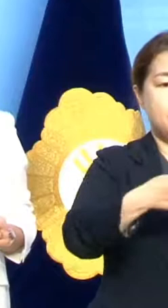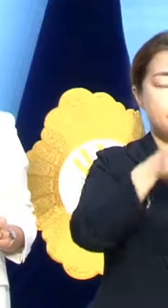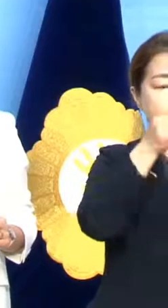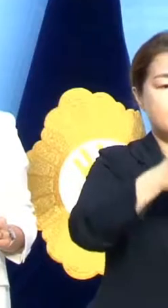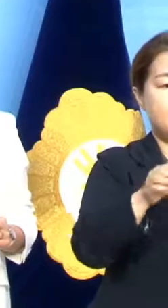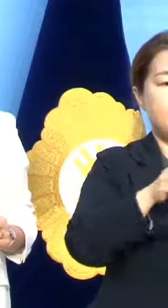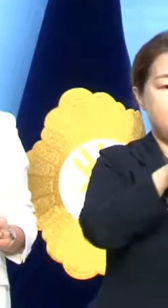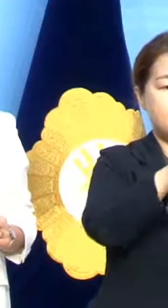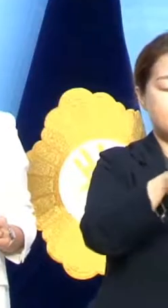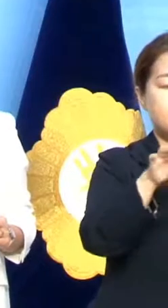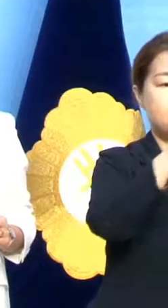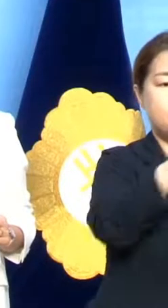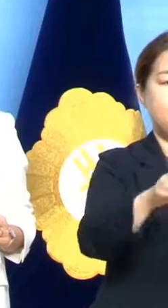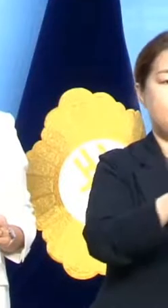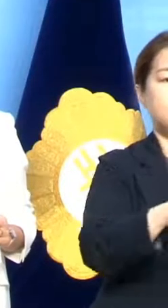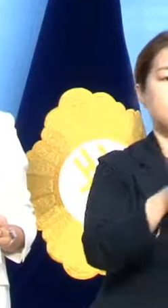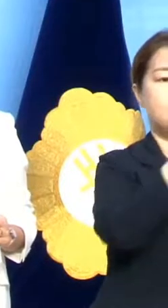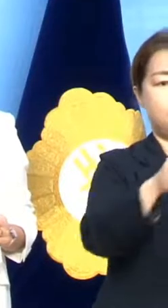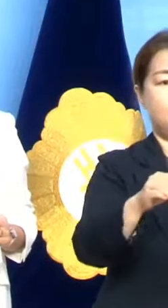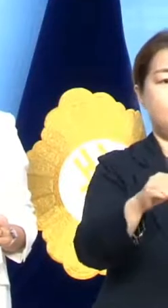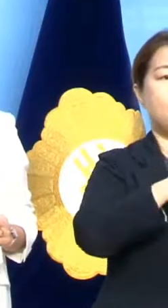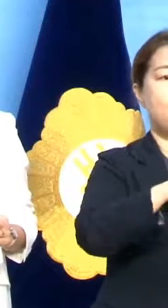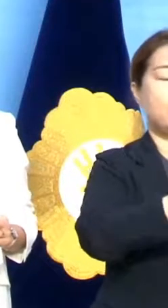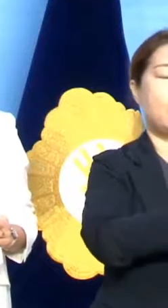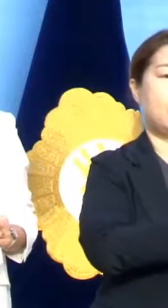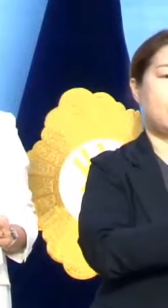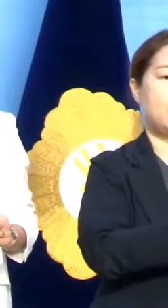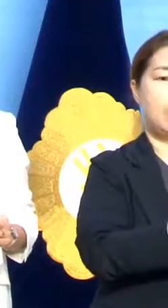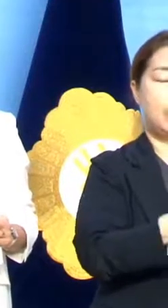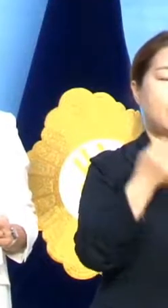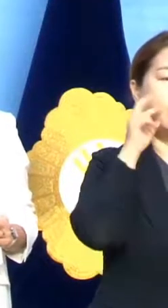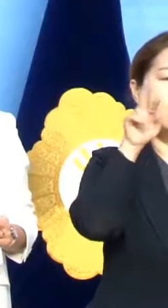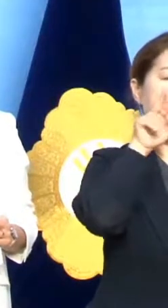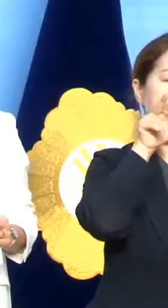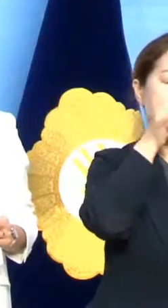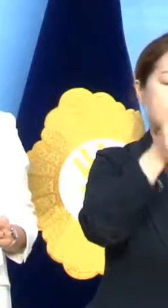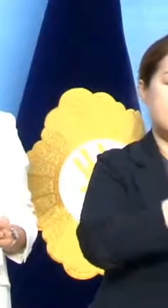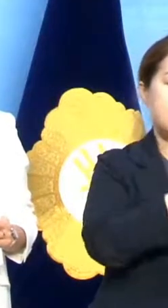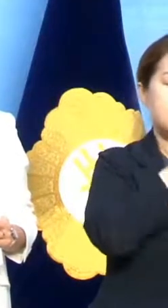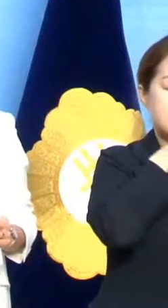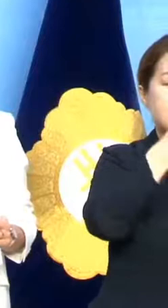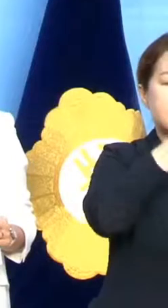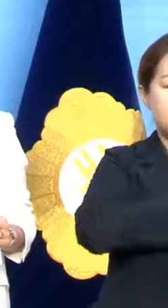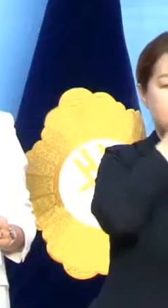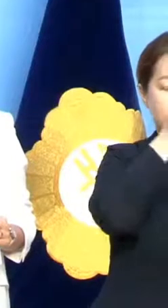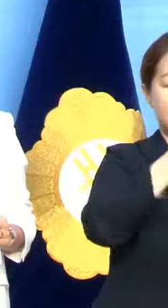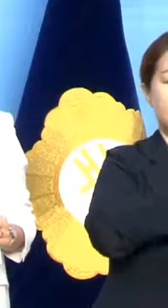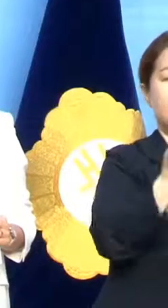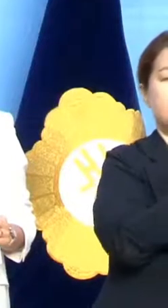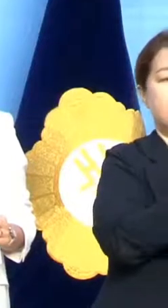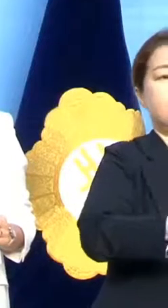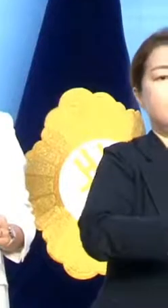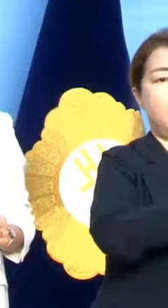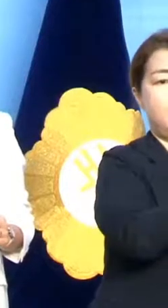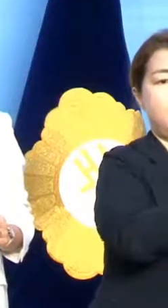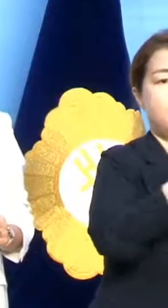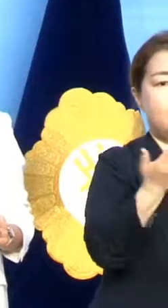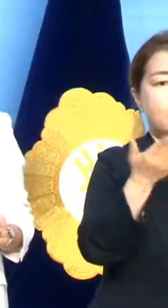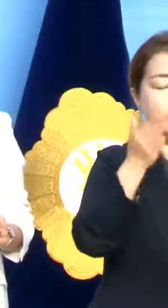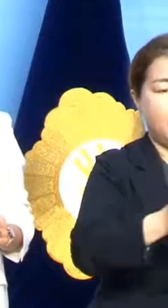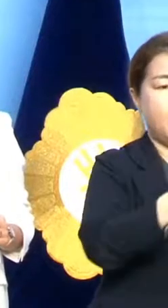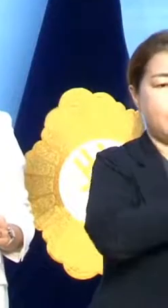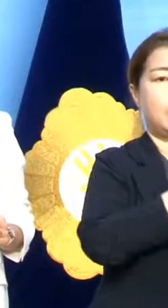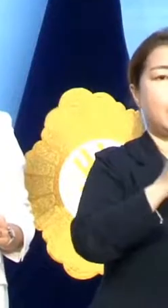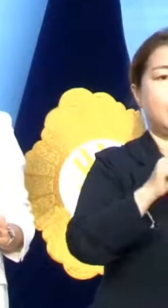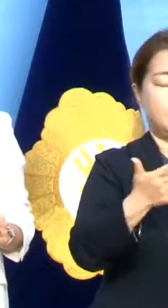14% 입니다 통계가 외국 되있으니 실효성 있는 대책을 내고 그런 것을 전혀 노동부가 하고 있지 않은 것이라고